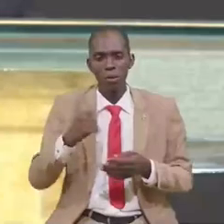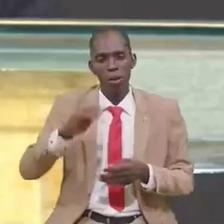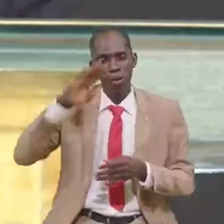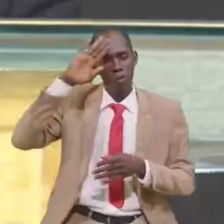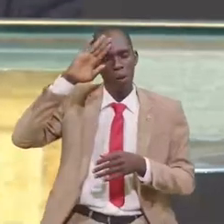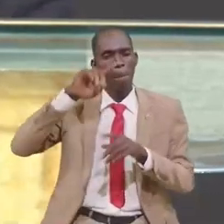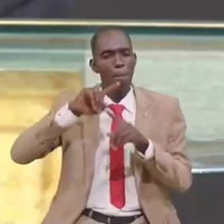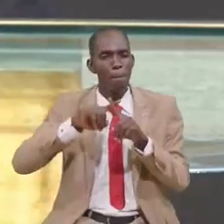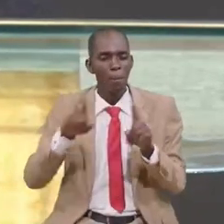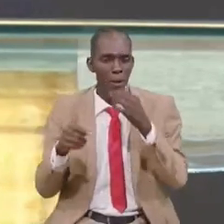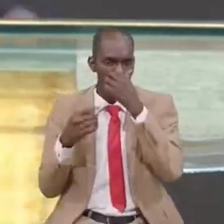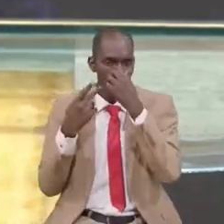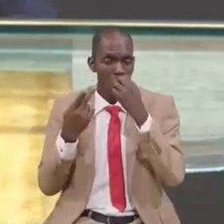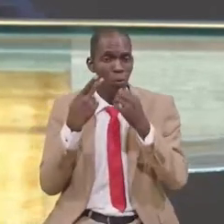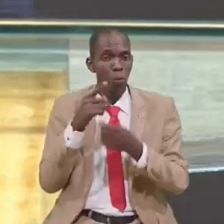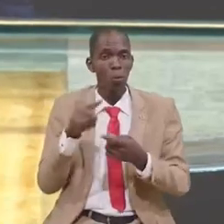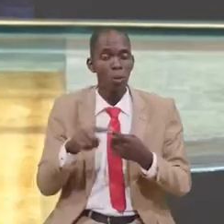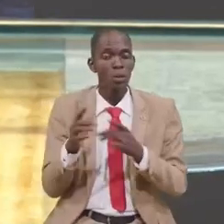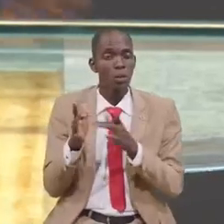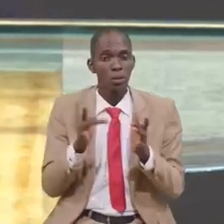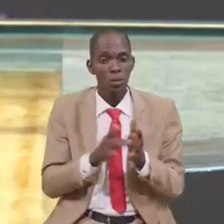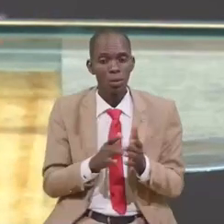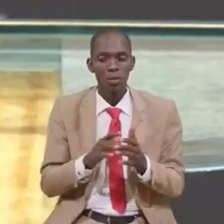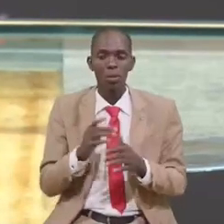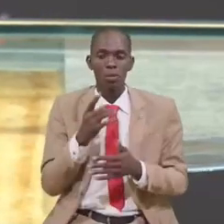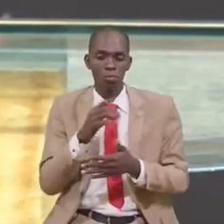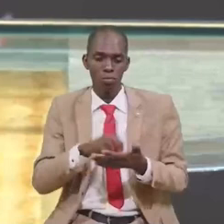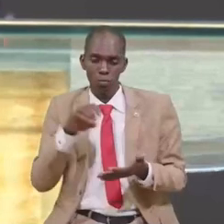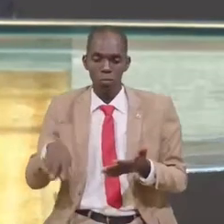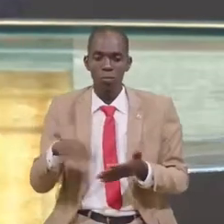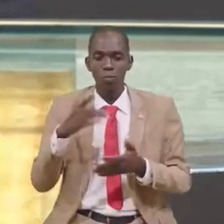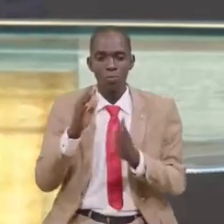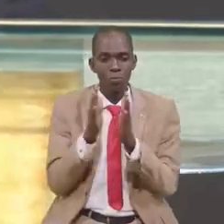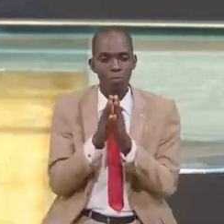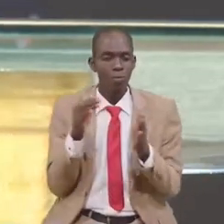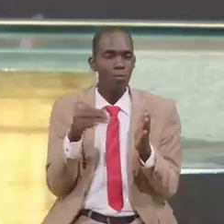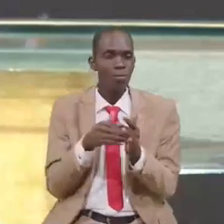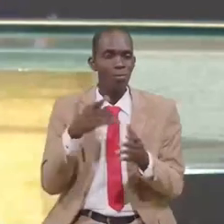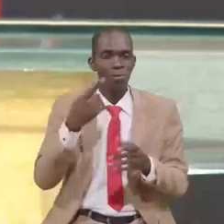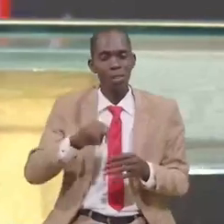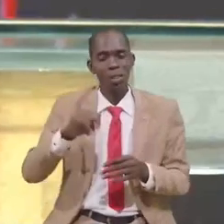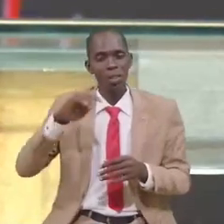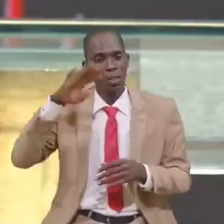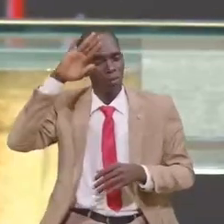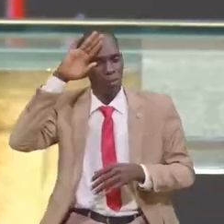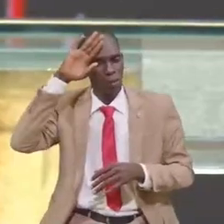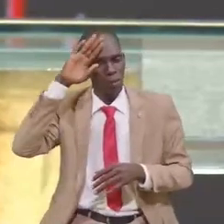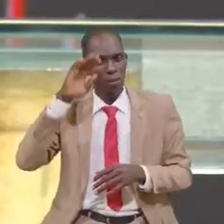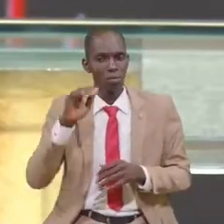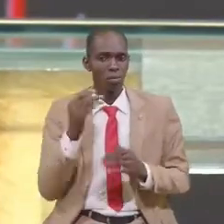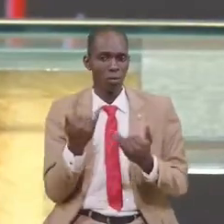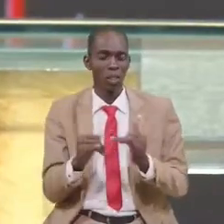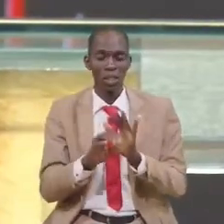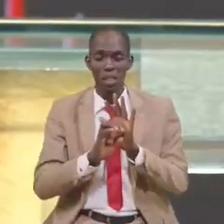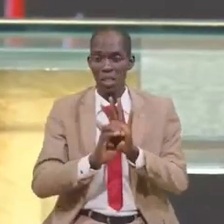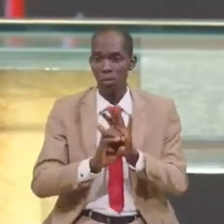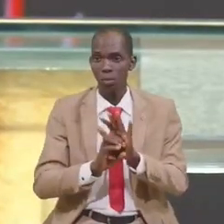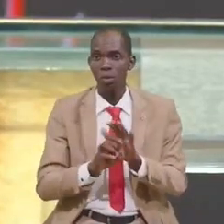pensez à ceci. Lorsque Jésus dit que, et il a fait quoi? Il a réprimandé.